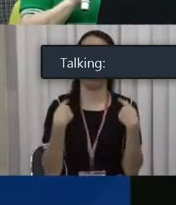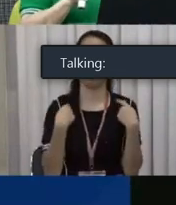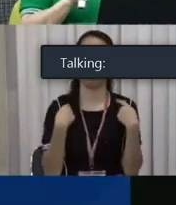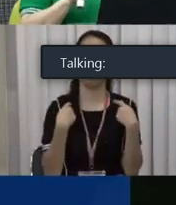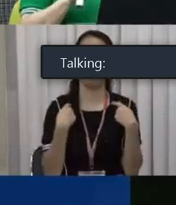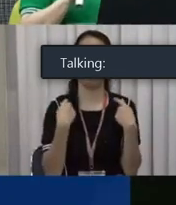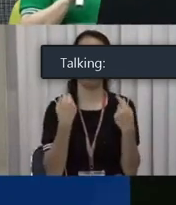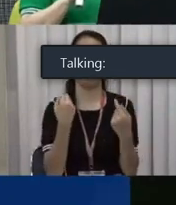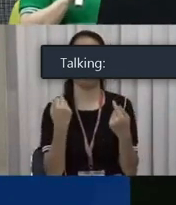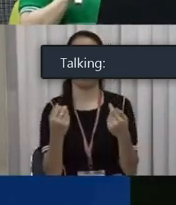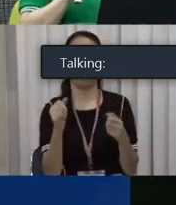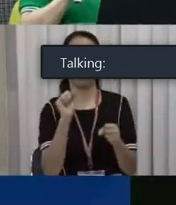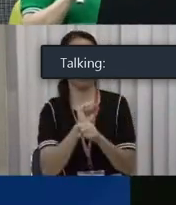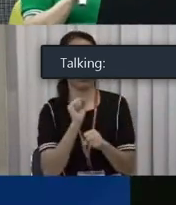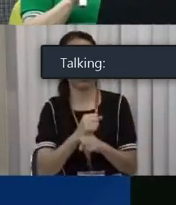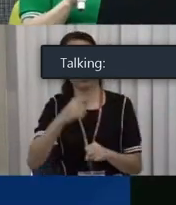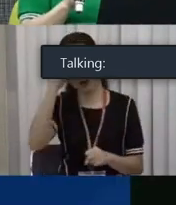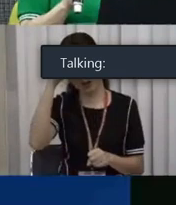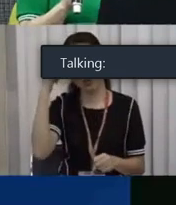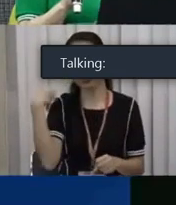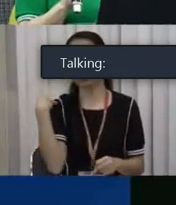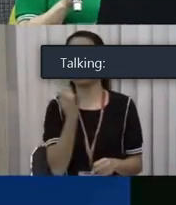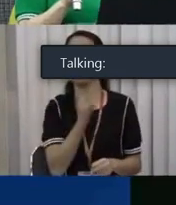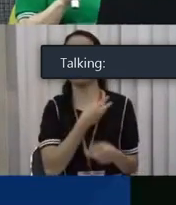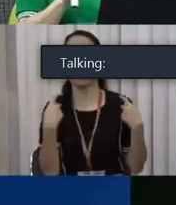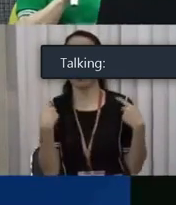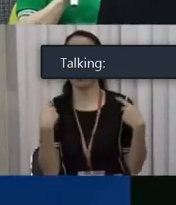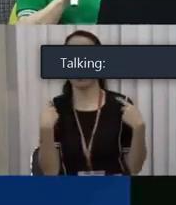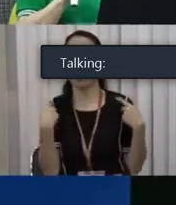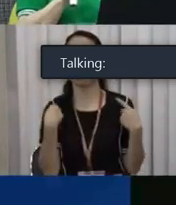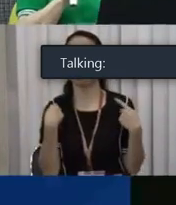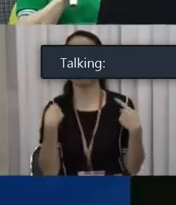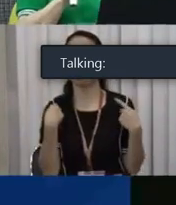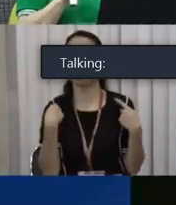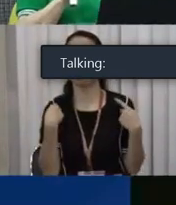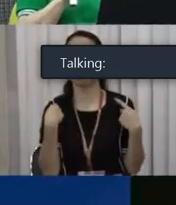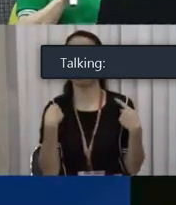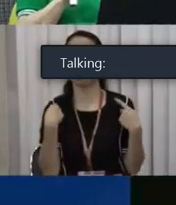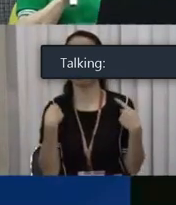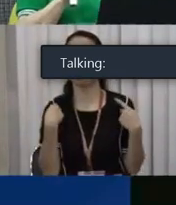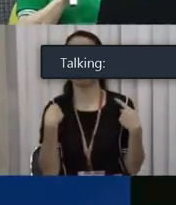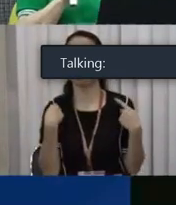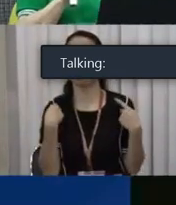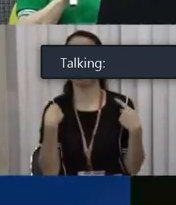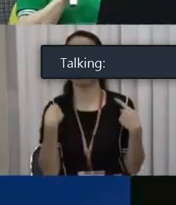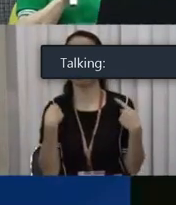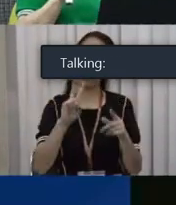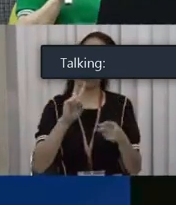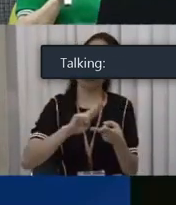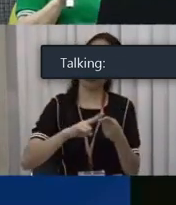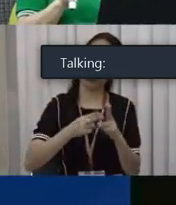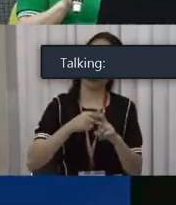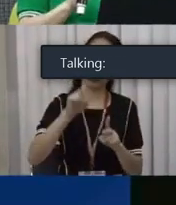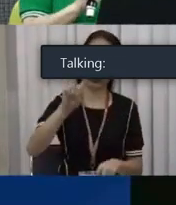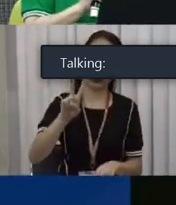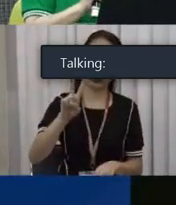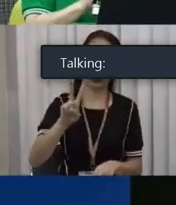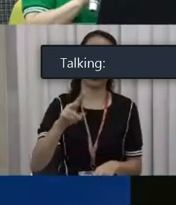naatay ikapalit. Ikaduha, kung gipa-eskwela na man lang galing ta ni tatay o ni